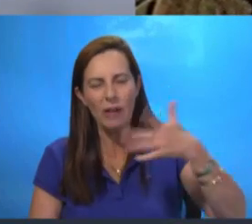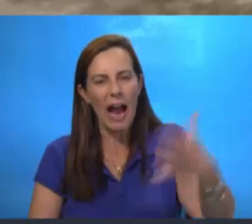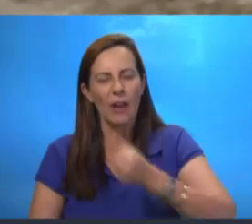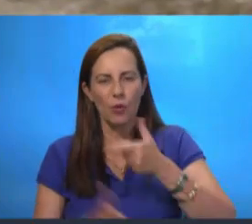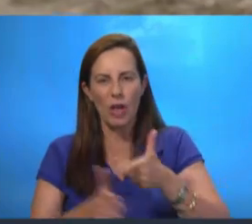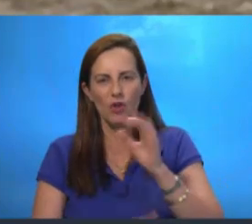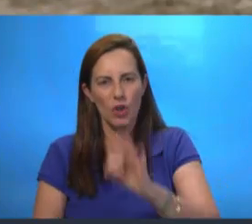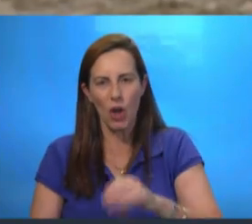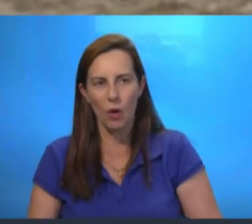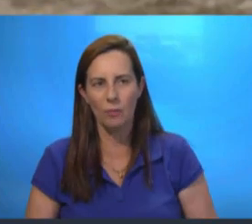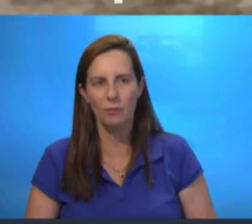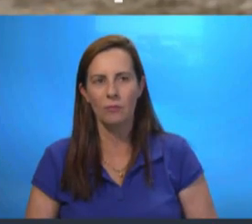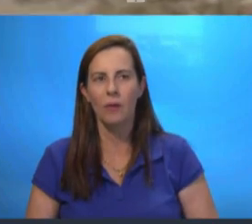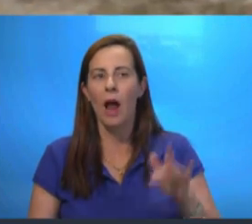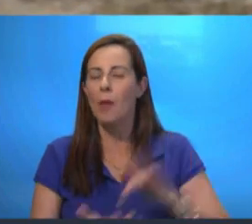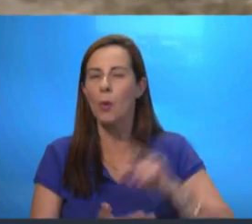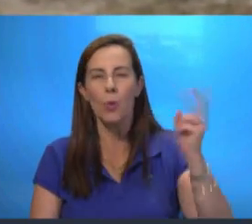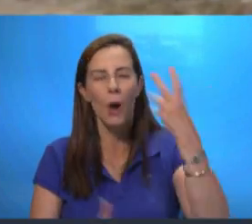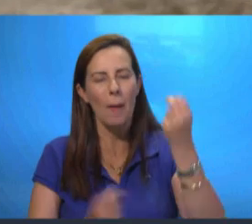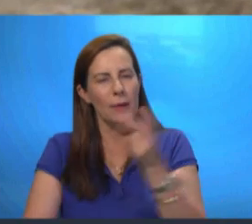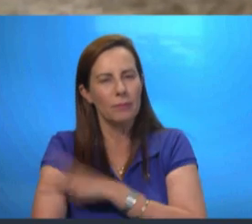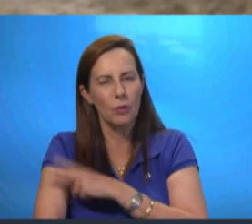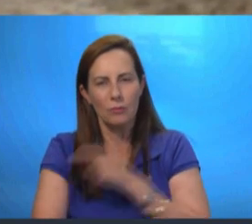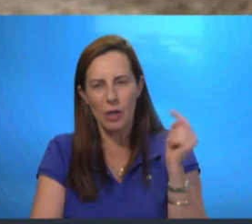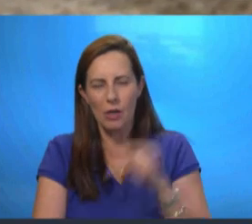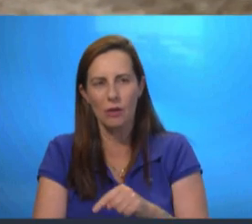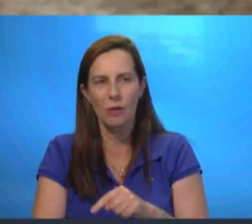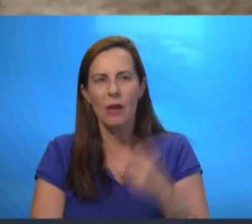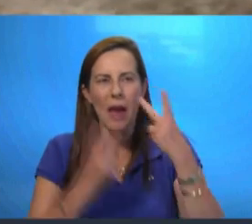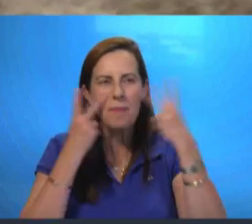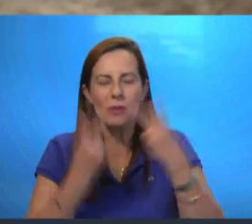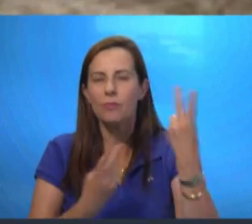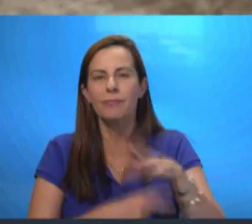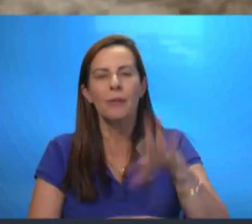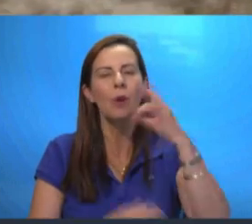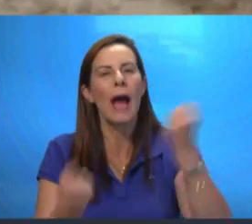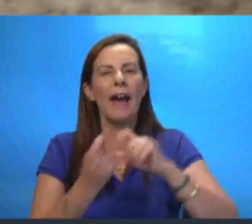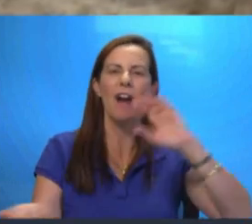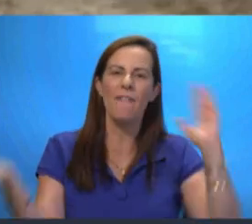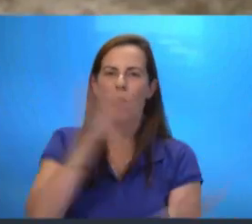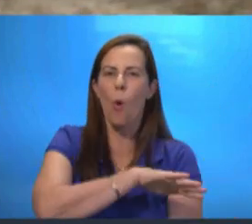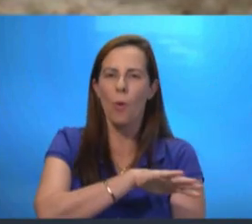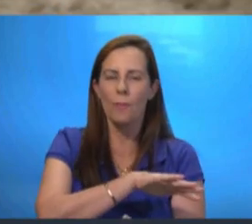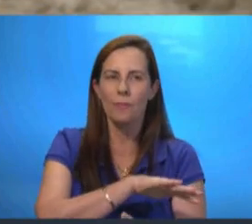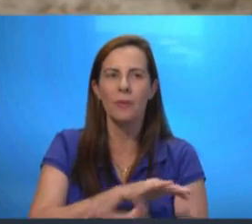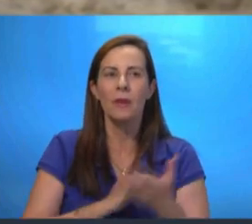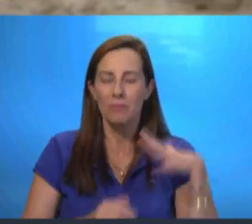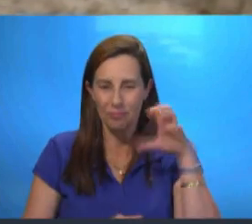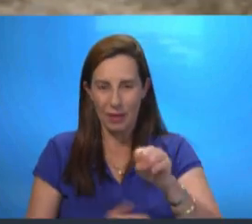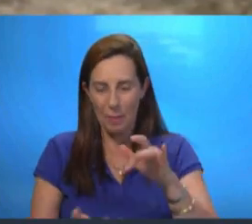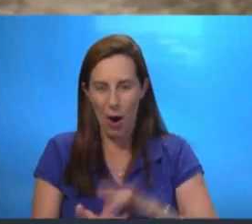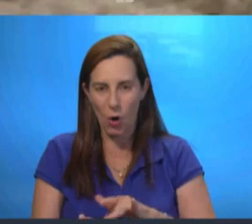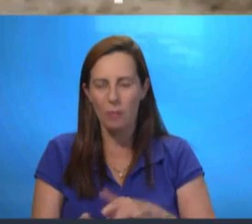נשקו. למקום הוזקו כוחות רבים, בסריקות הותרה זירה של רכב הפוך. עם איתור הזירה